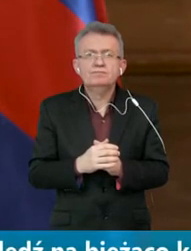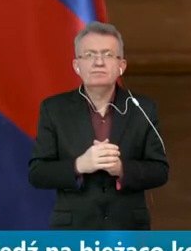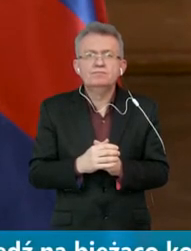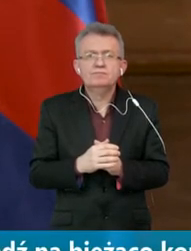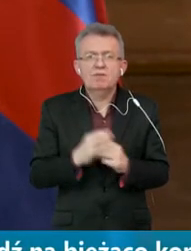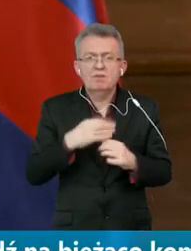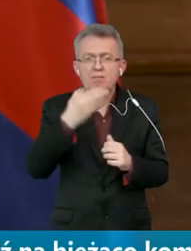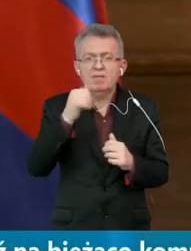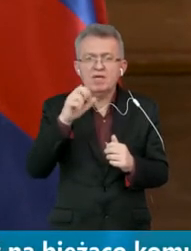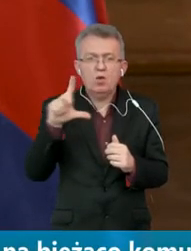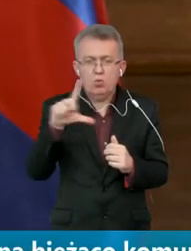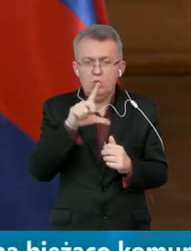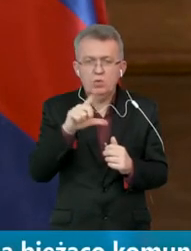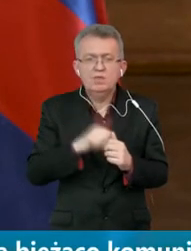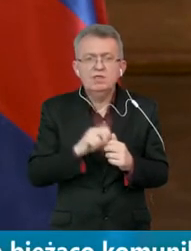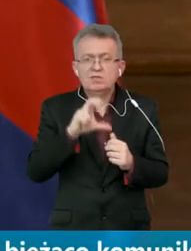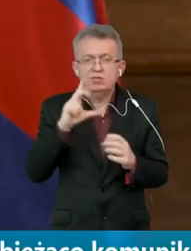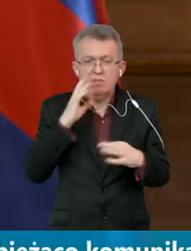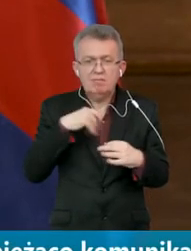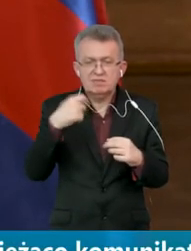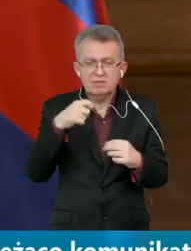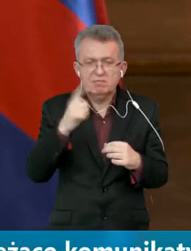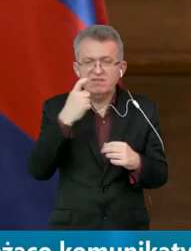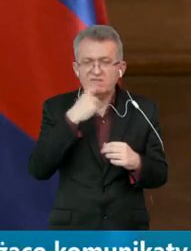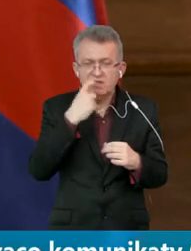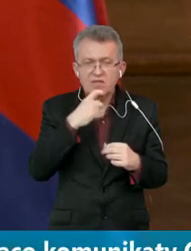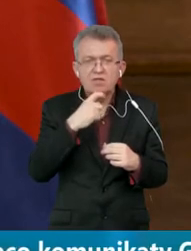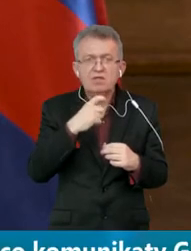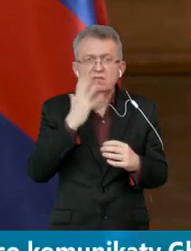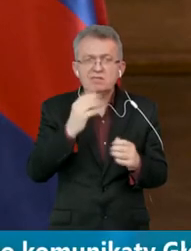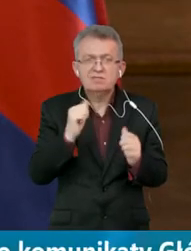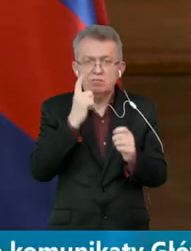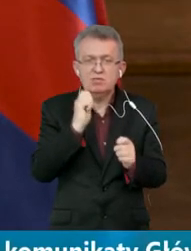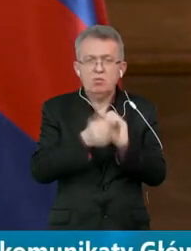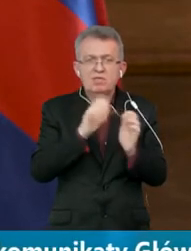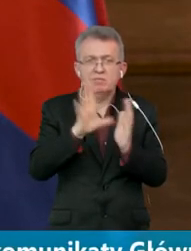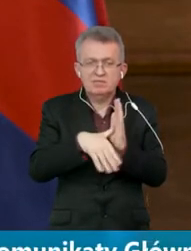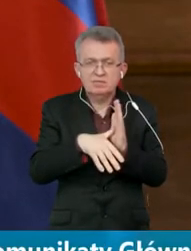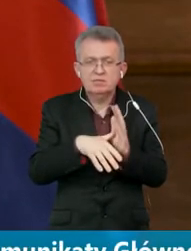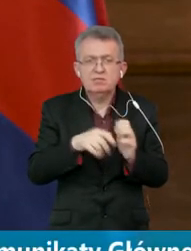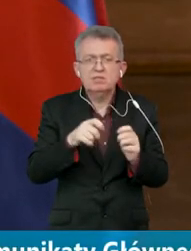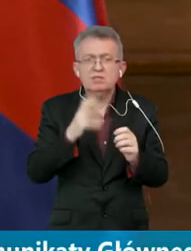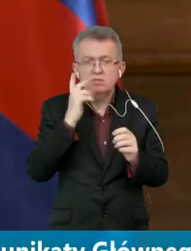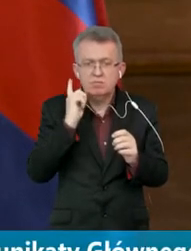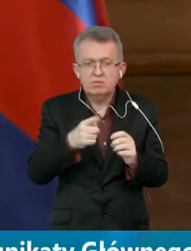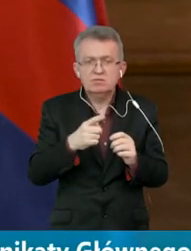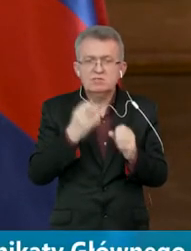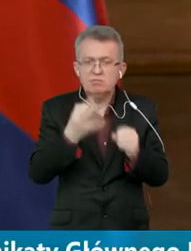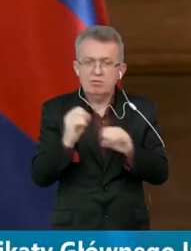Pan Michał. Czy pan prezydent od 1 kwietnia przysiądzie się do komunikacji miejskiej? Wszak wedle pana słów trzeba się